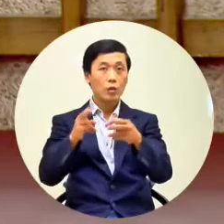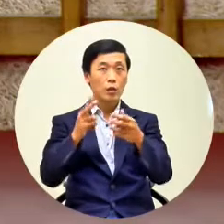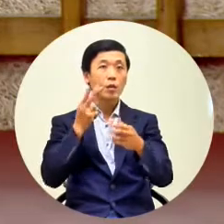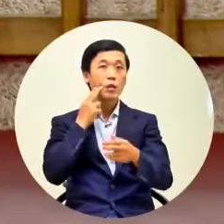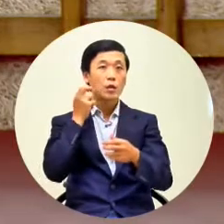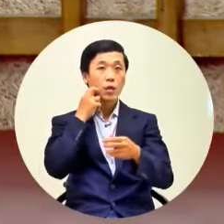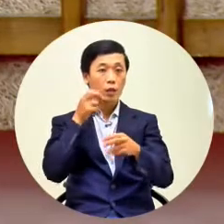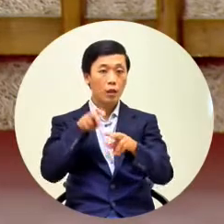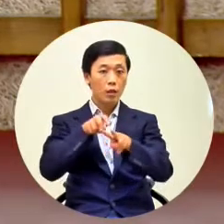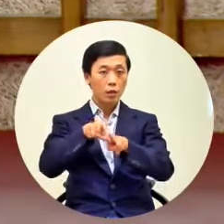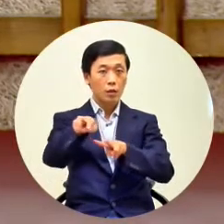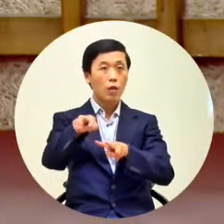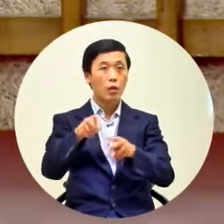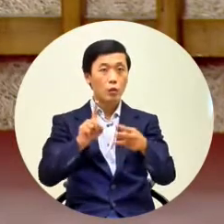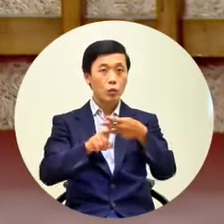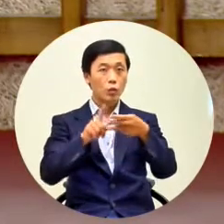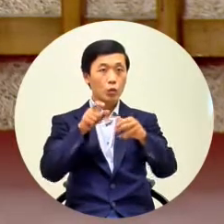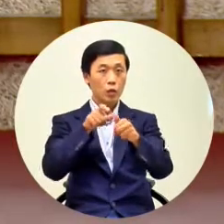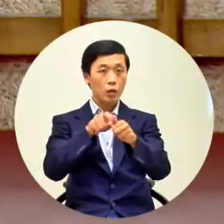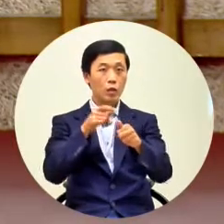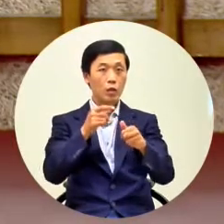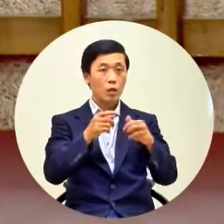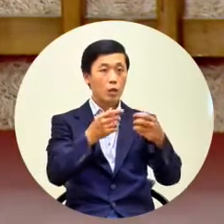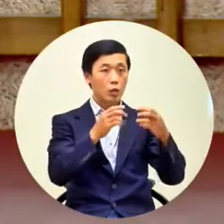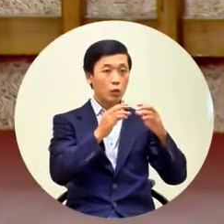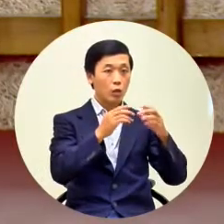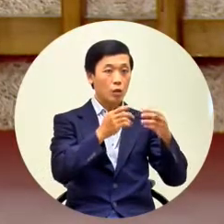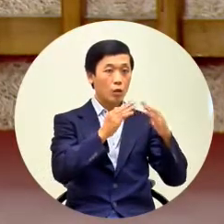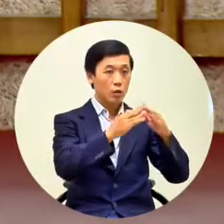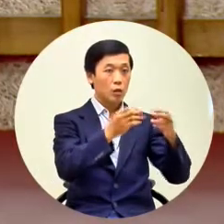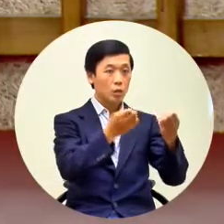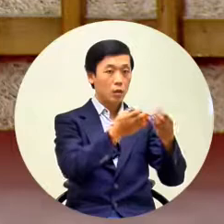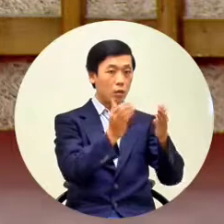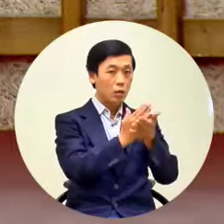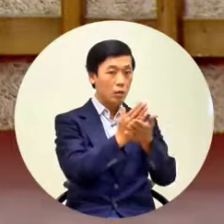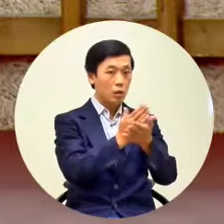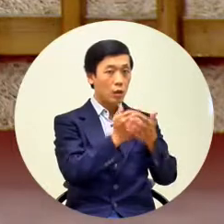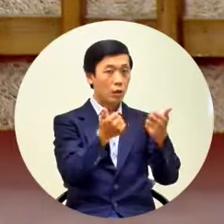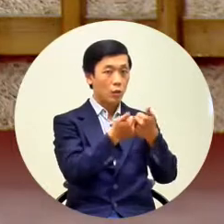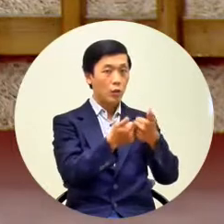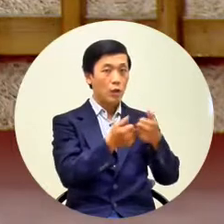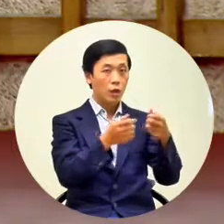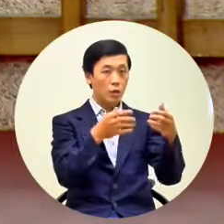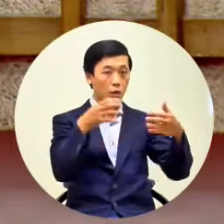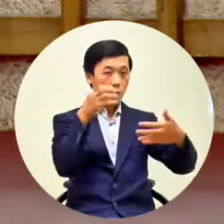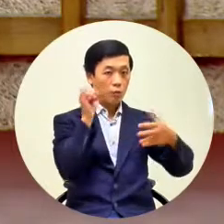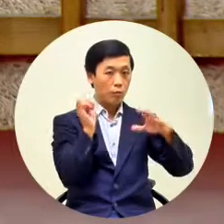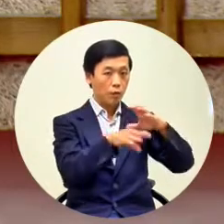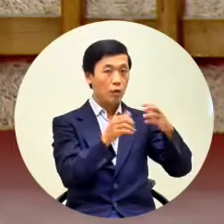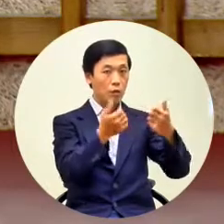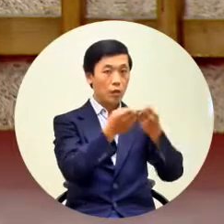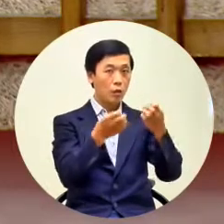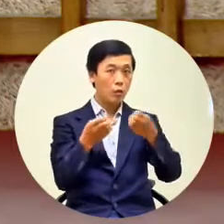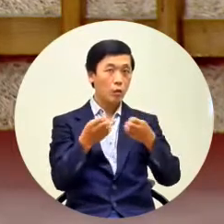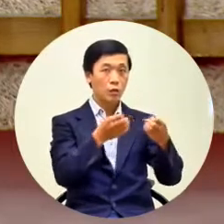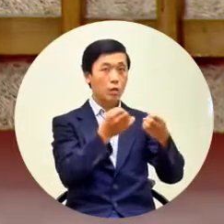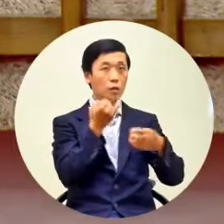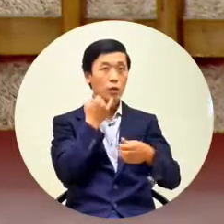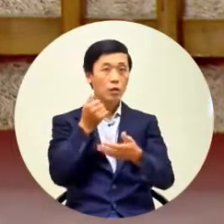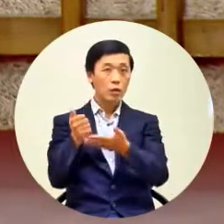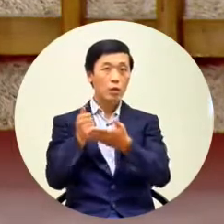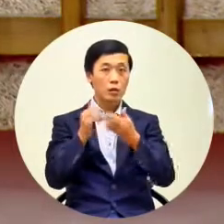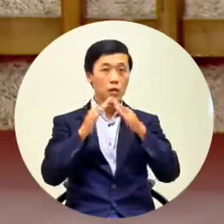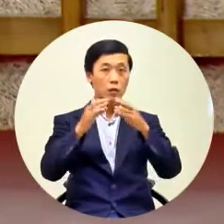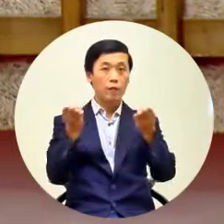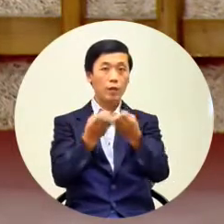提到这个第五次都审会里面来讨论，请中央未来来协助这件事情的落实，请都发局来回答。 请都发